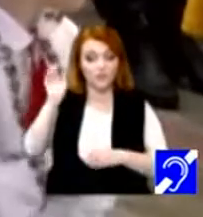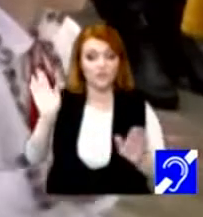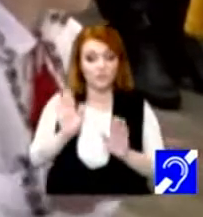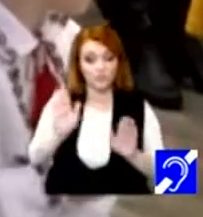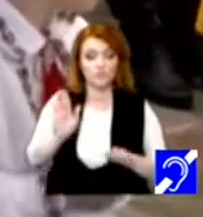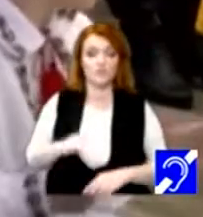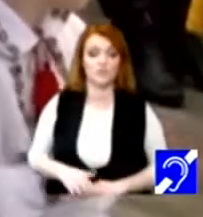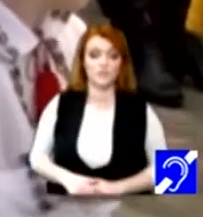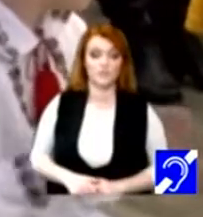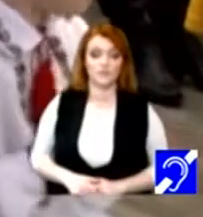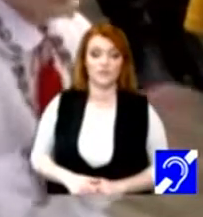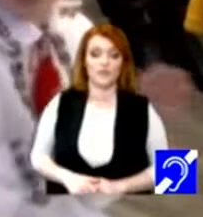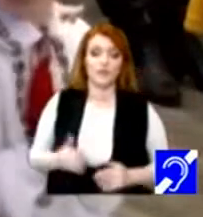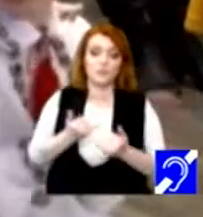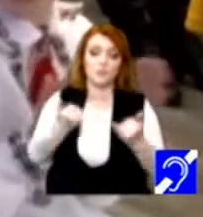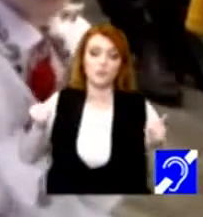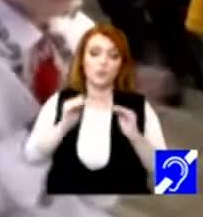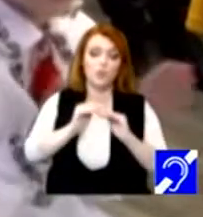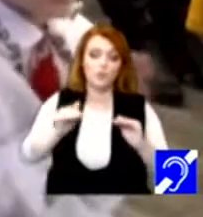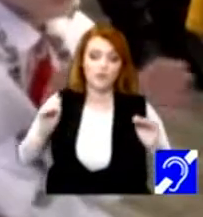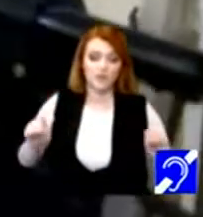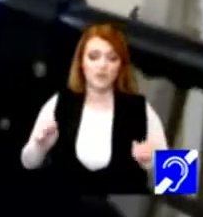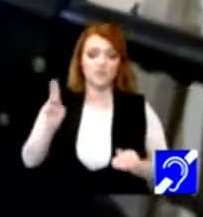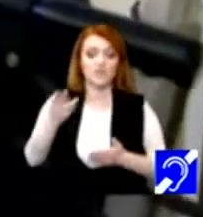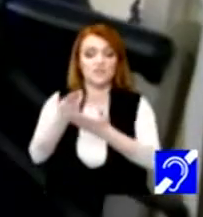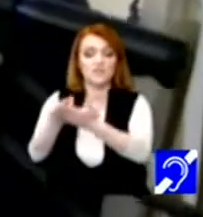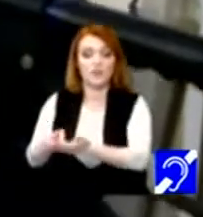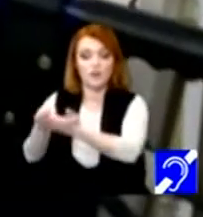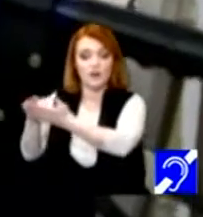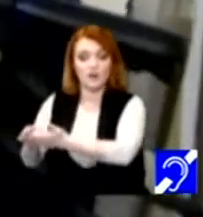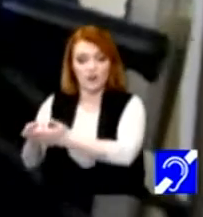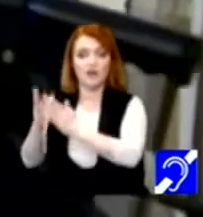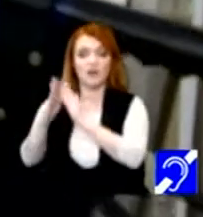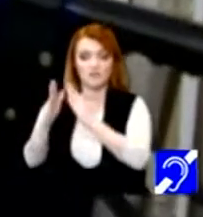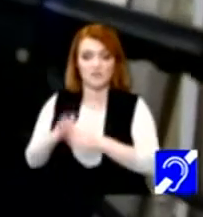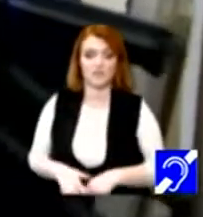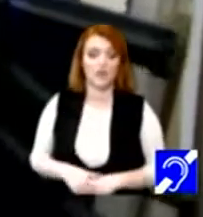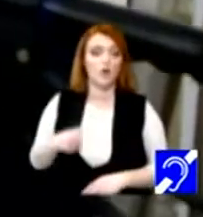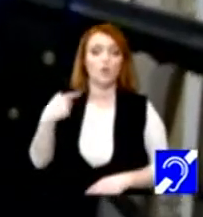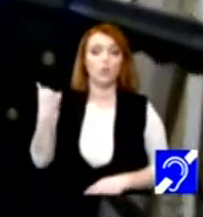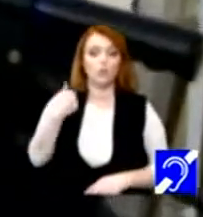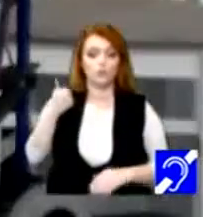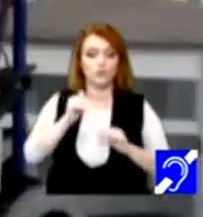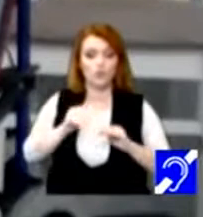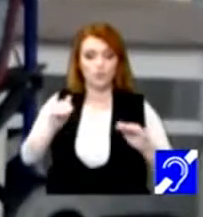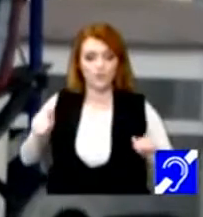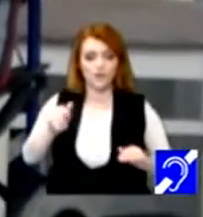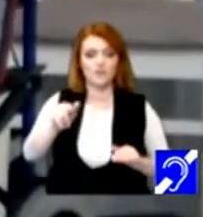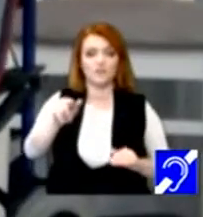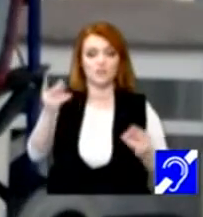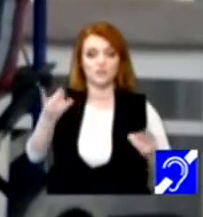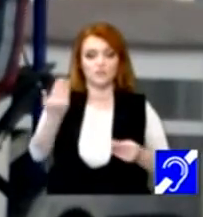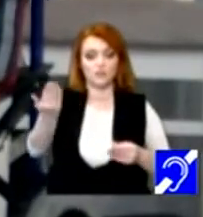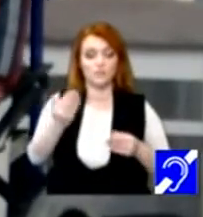prezență astăzi aici, pentru copilașii care stau țintiți acasă. Unul dintre copiii care au nevoie de ajutor este Nikita. Băiatul s-a născut cu